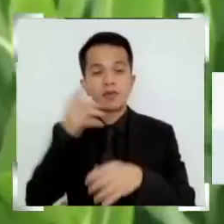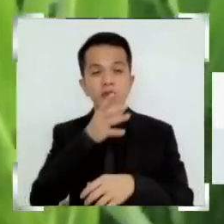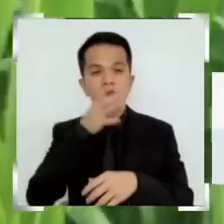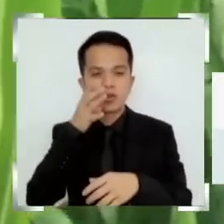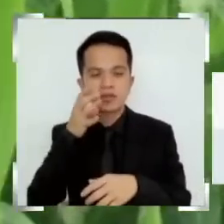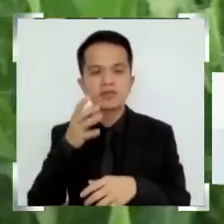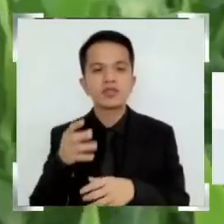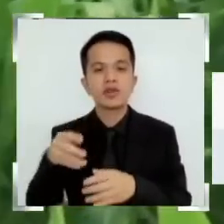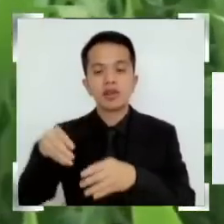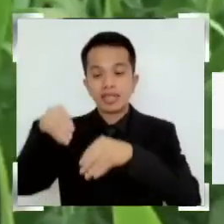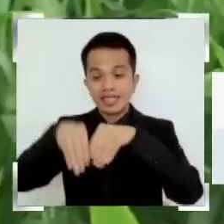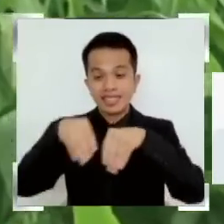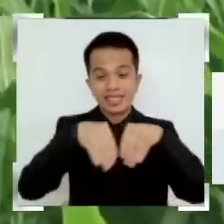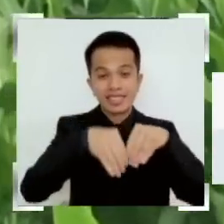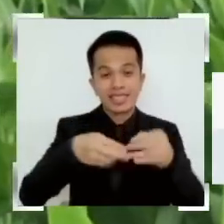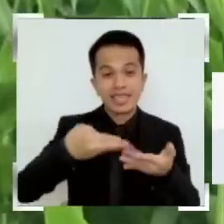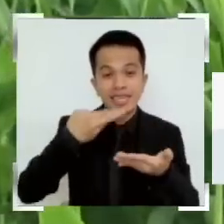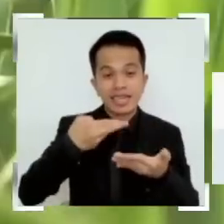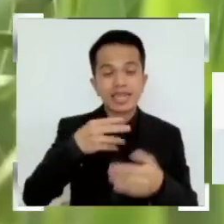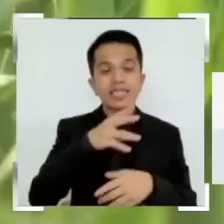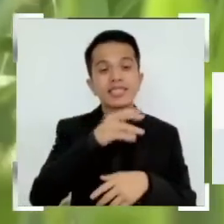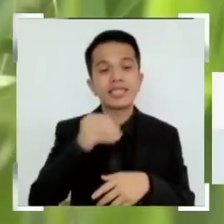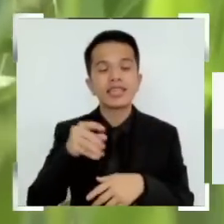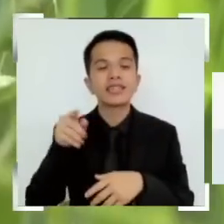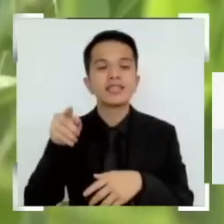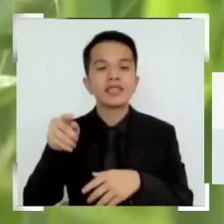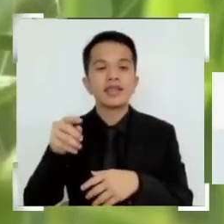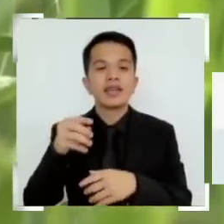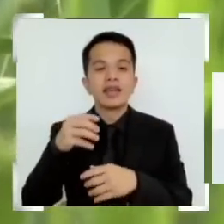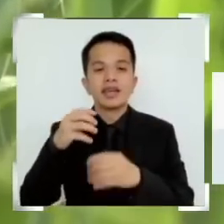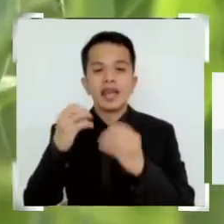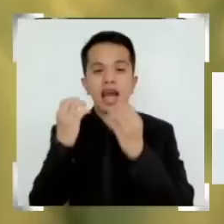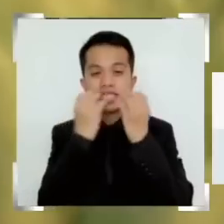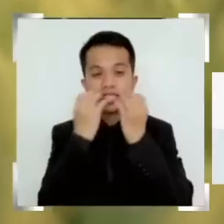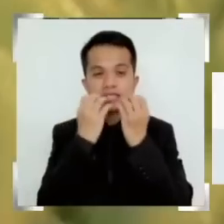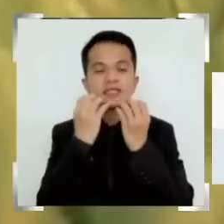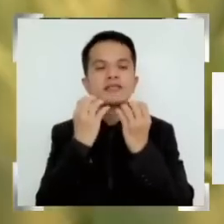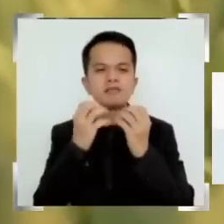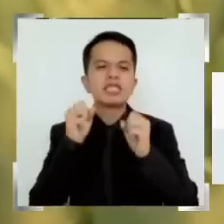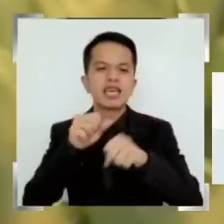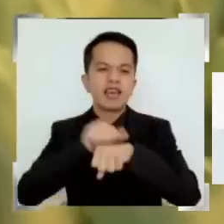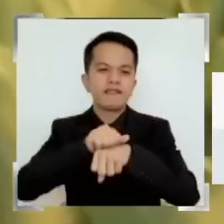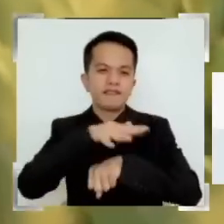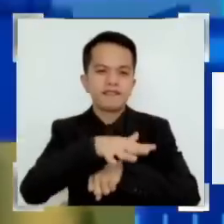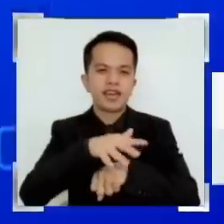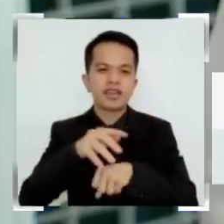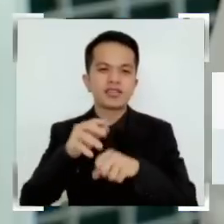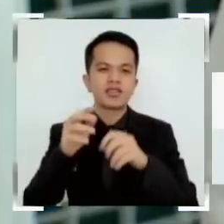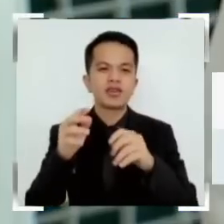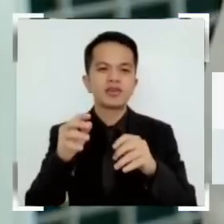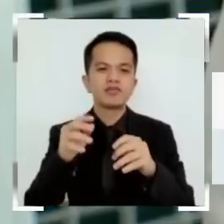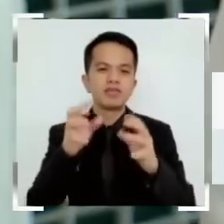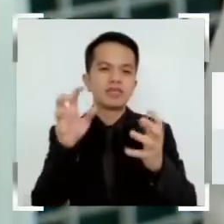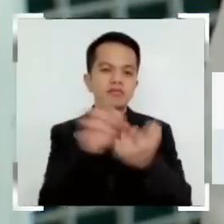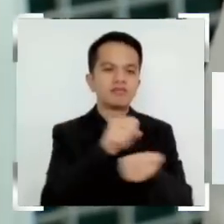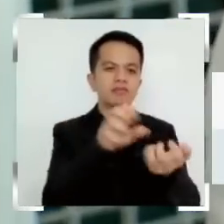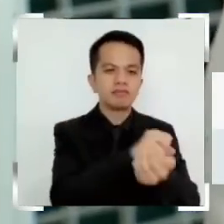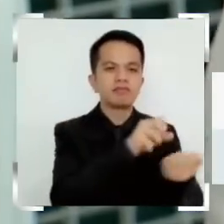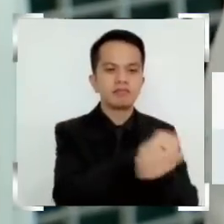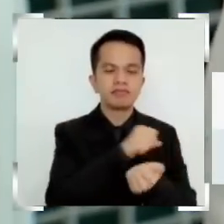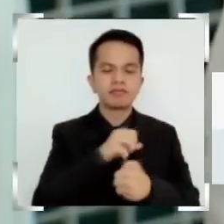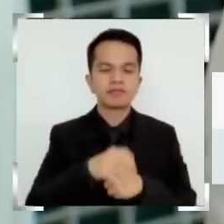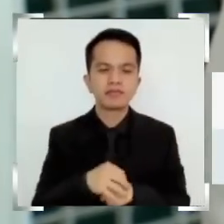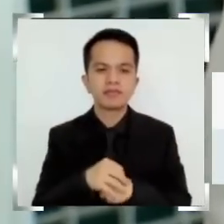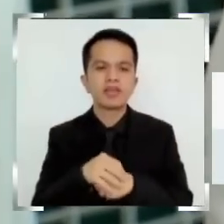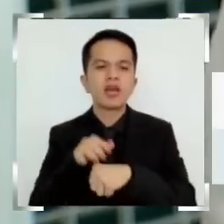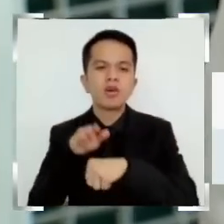at mahigit 200,000 hektarya ng mais ang posibleng maapektuhan ng bagyong Mawar at habagat. We have already warned